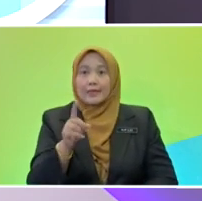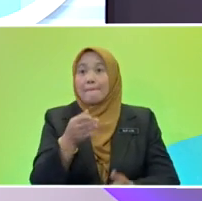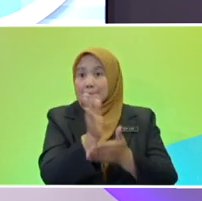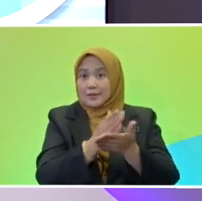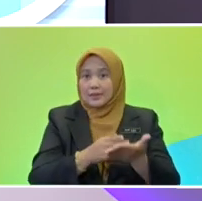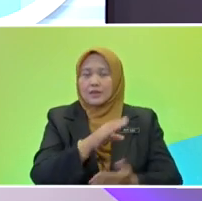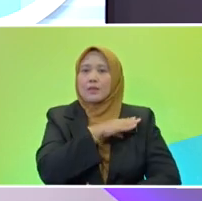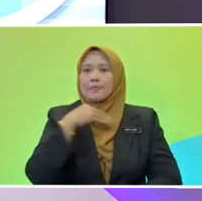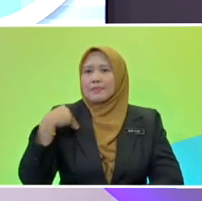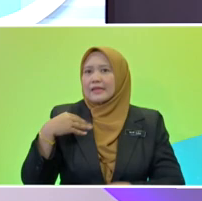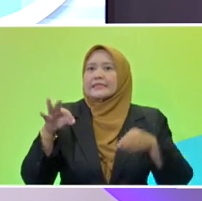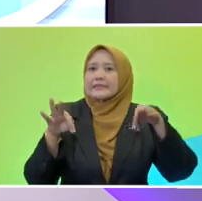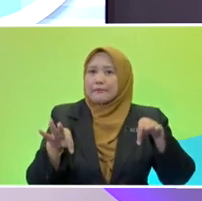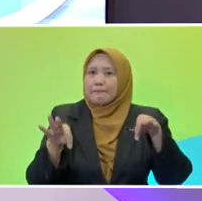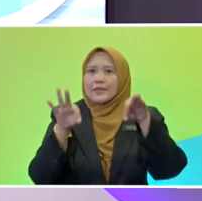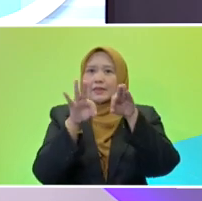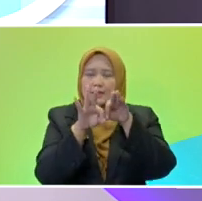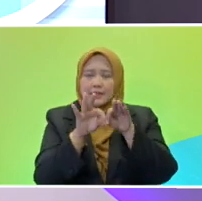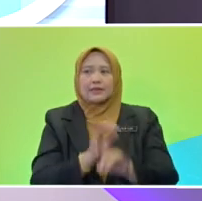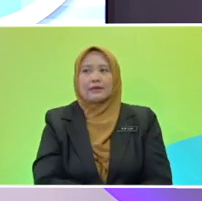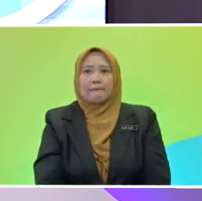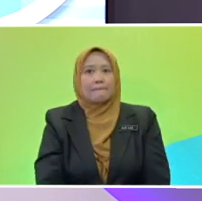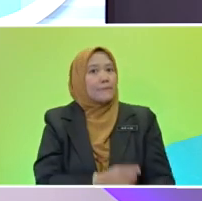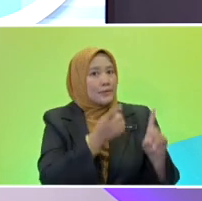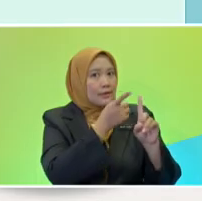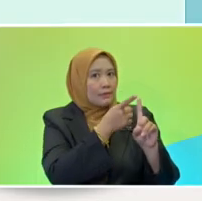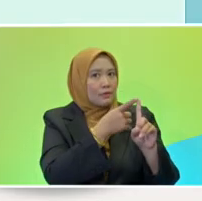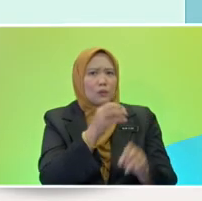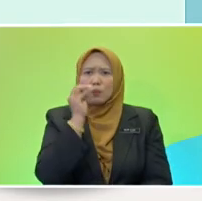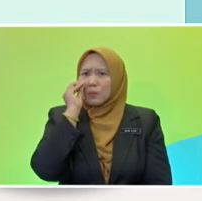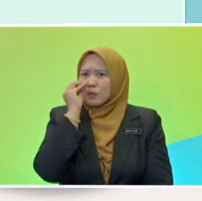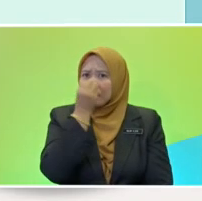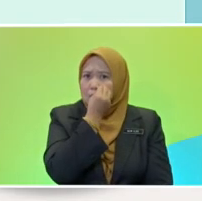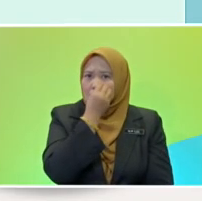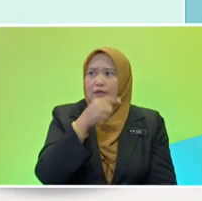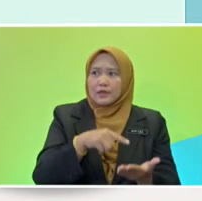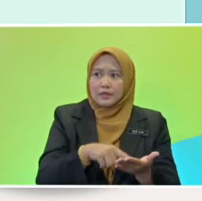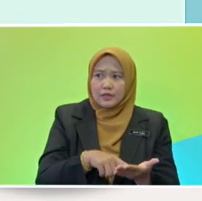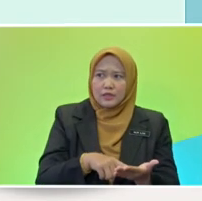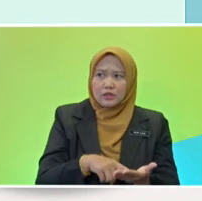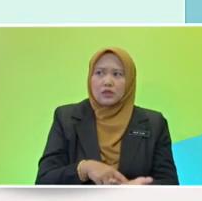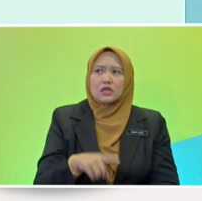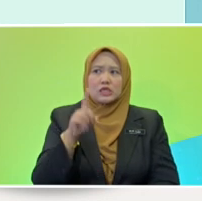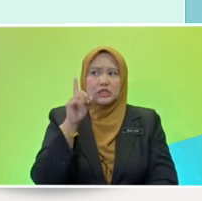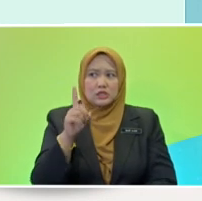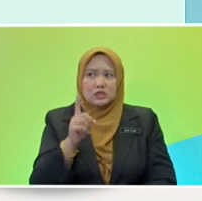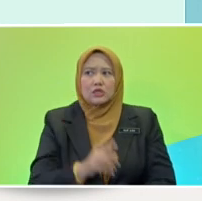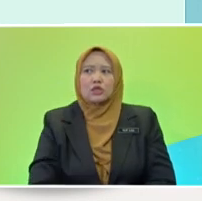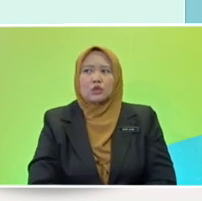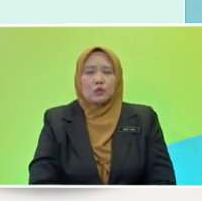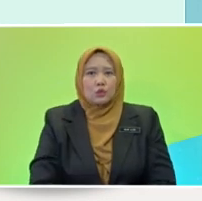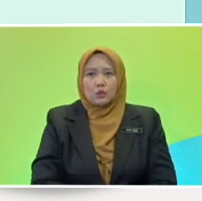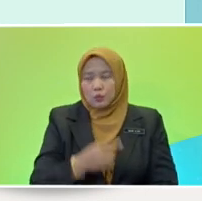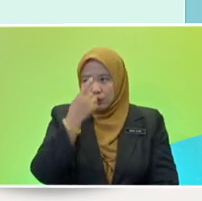kepentingannya yang pertama sekali bunga bunga ini merupakan satu pembiakan tumbuhan